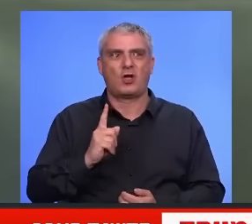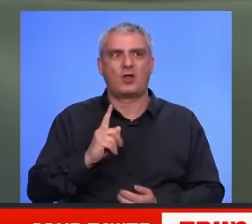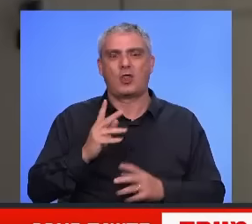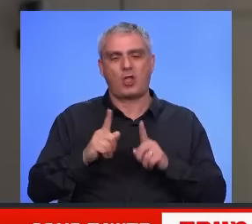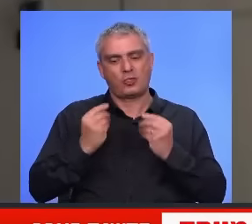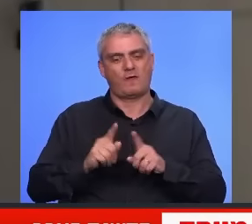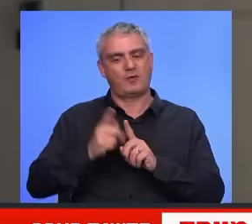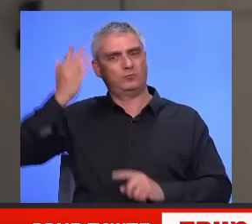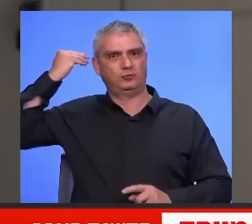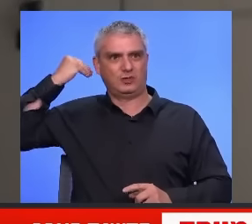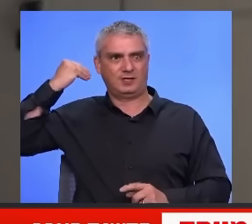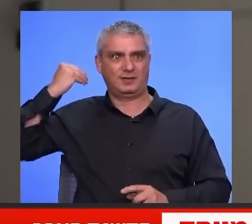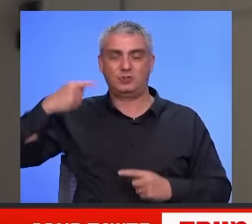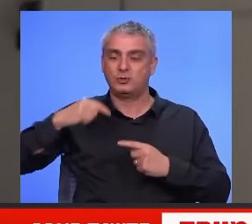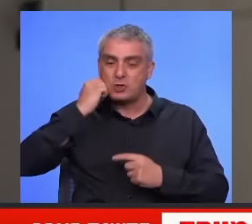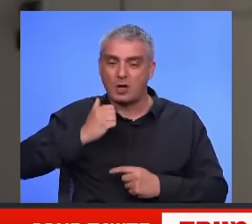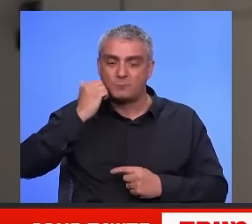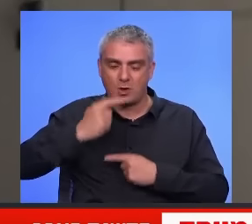שהיית, יום אחרי יום,